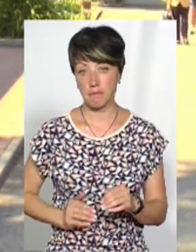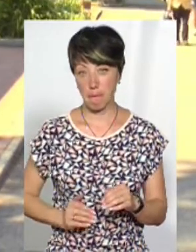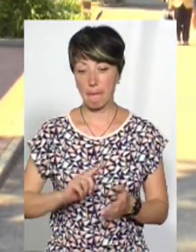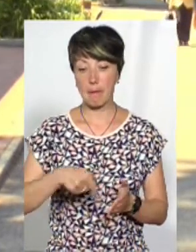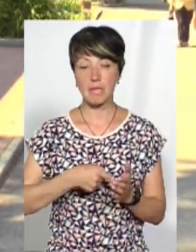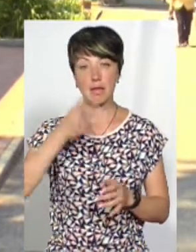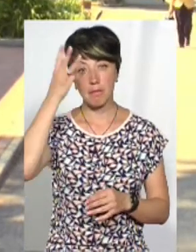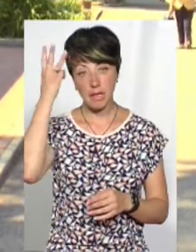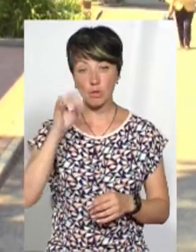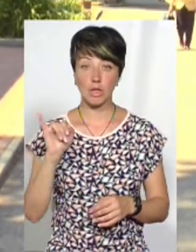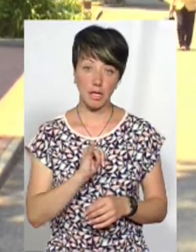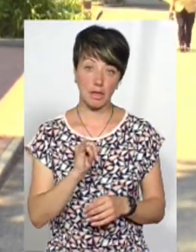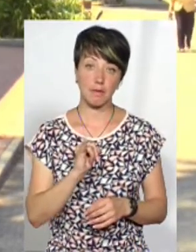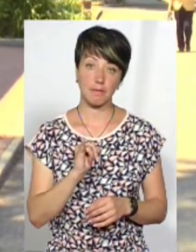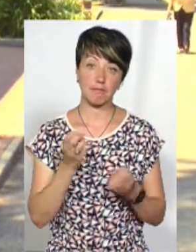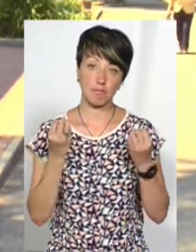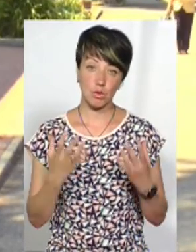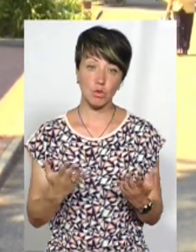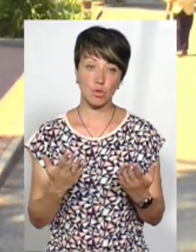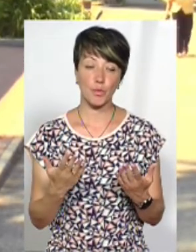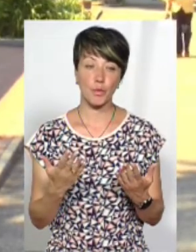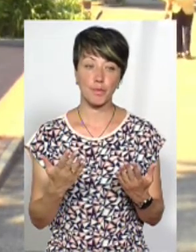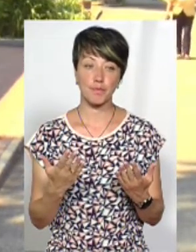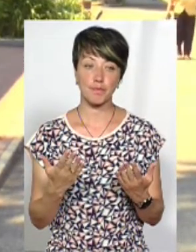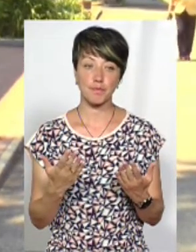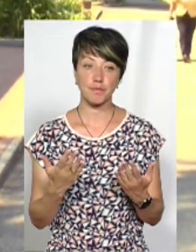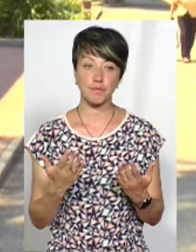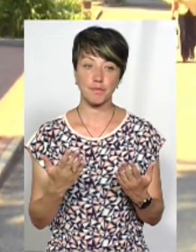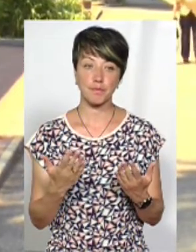міста Хмельницького і просто поставили